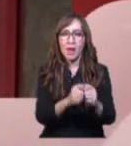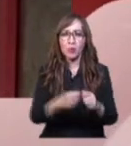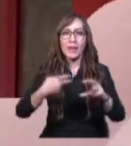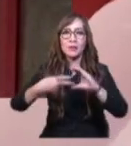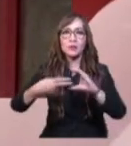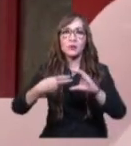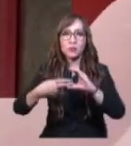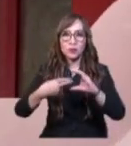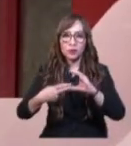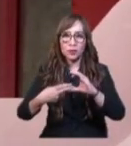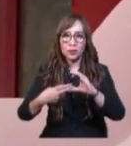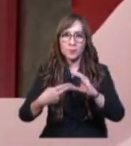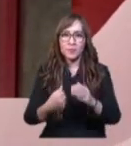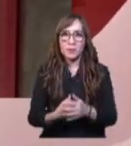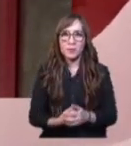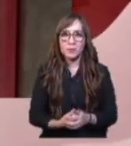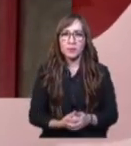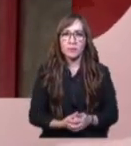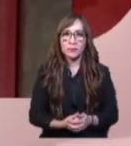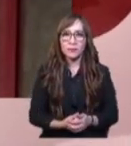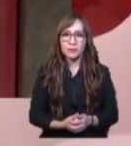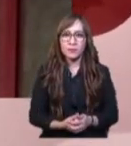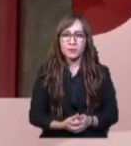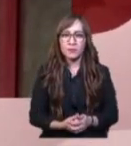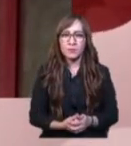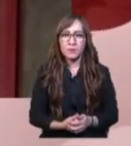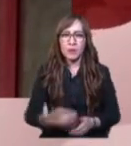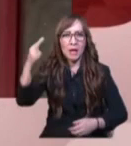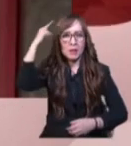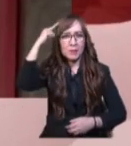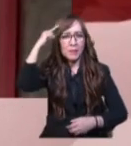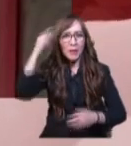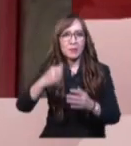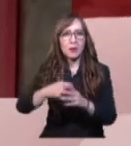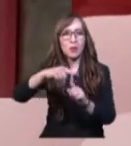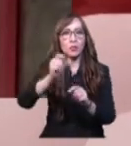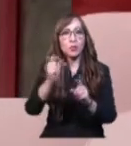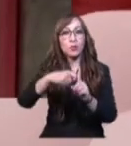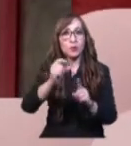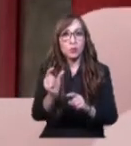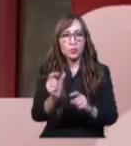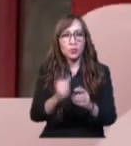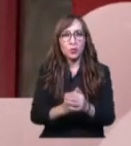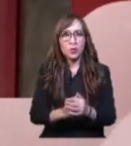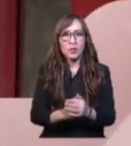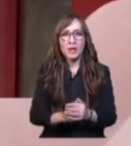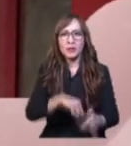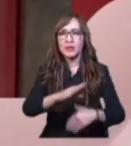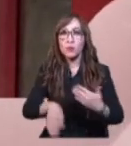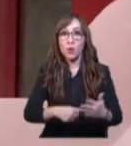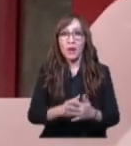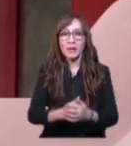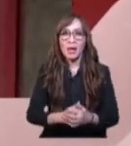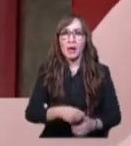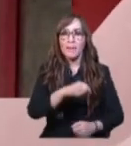seperti saya ceritakan dengan tetangga tuku. Terakhir kami melakukan dengan tetangga tuku BST. Kami hanya bercengkrama, saling bercerita gimana